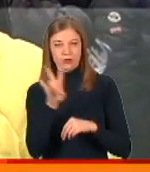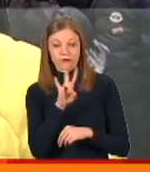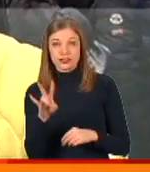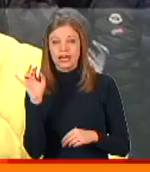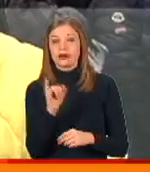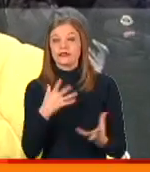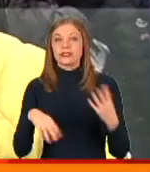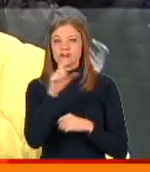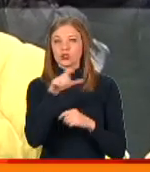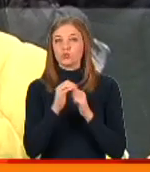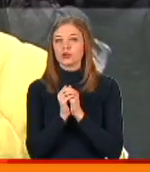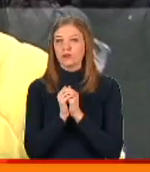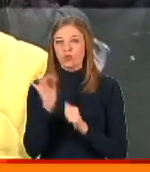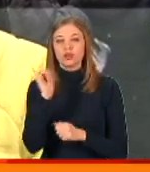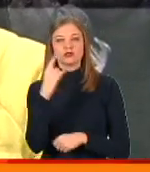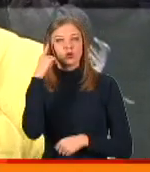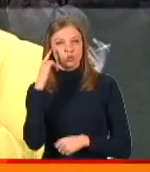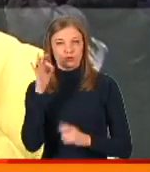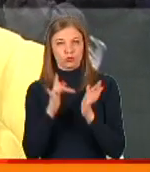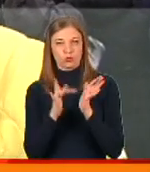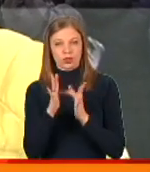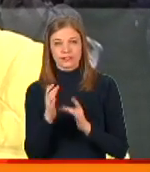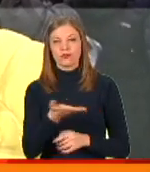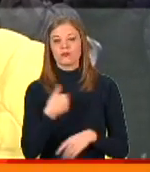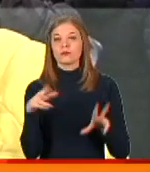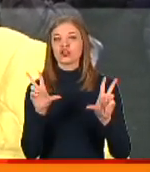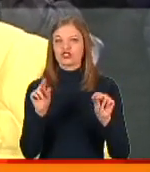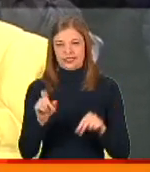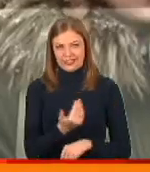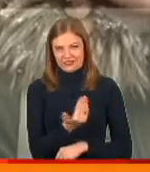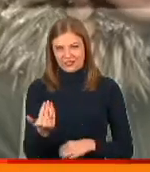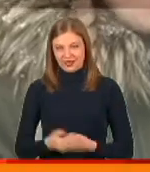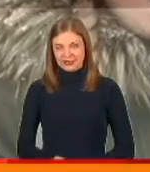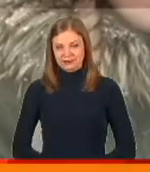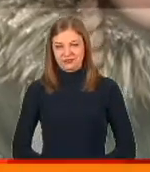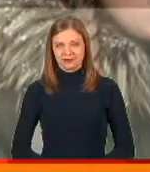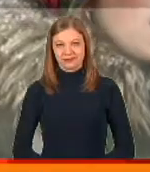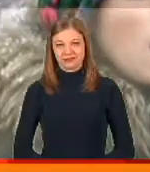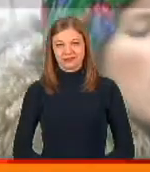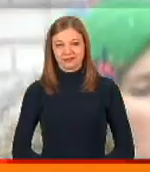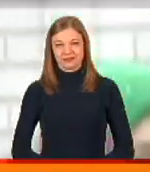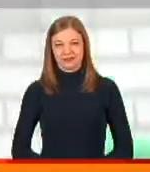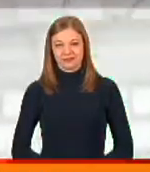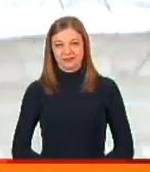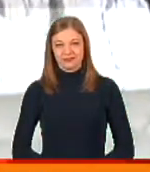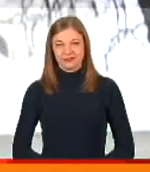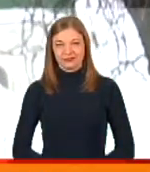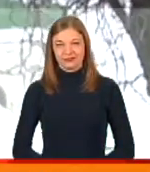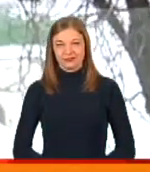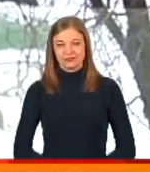люди моляться і думають про Різдво. Ми щасливі за вас. Наталка Сичалко, Дмитро Строкач,